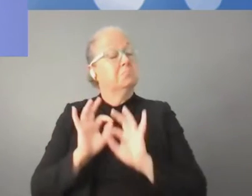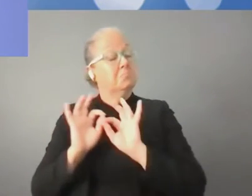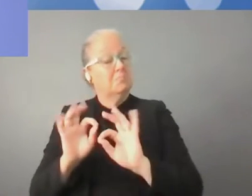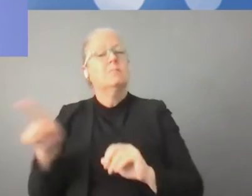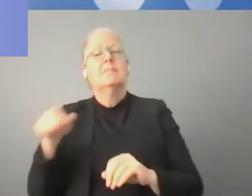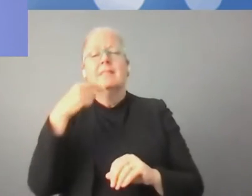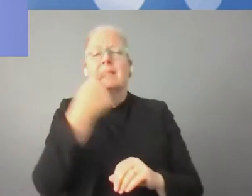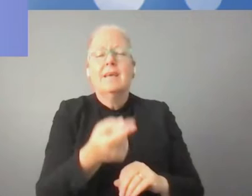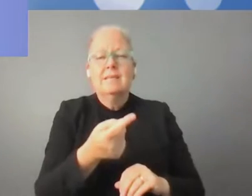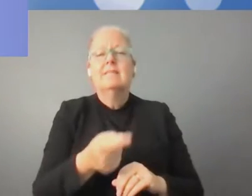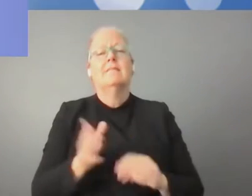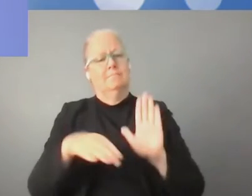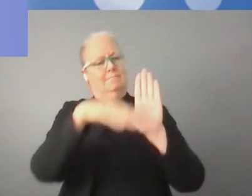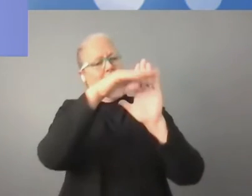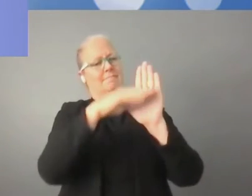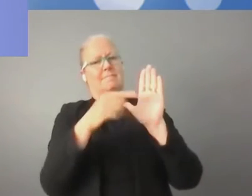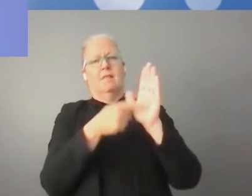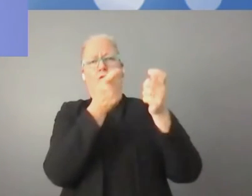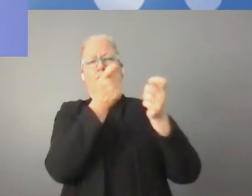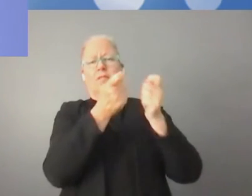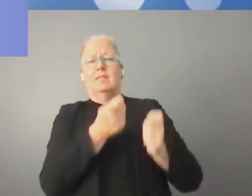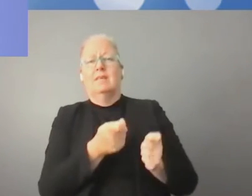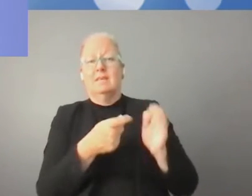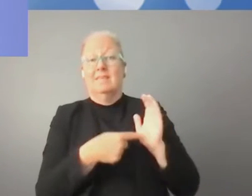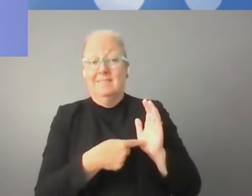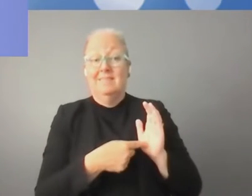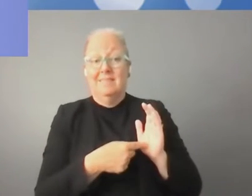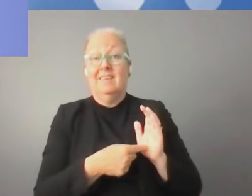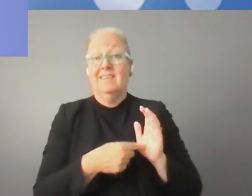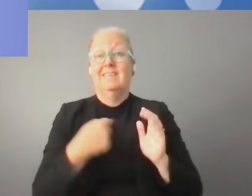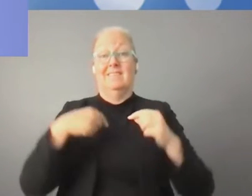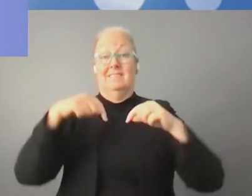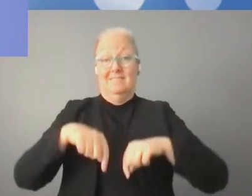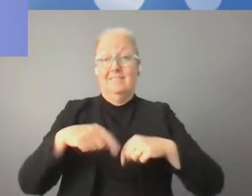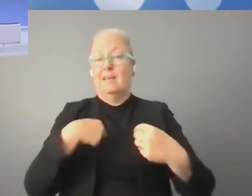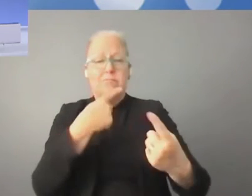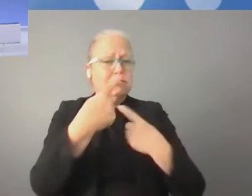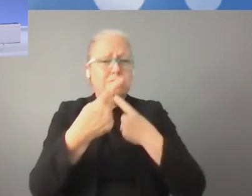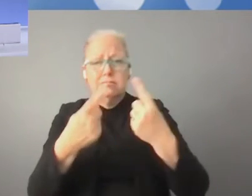время следующего раунда. Это был очень важный комментарий госпожи Франчески Спатолизано.